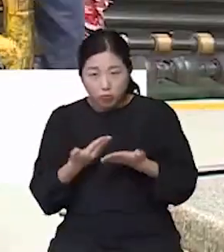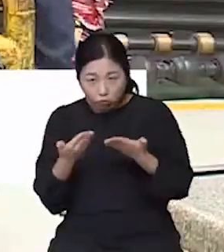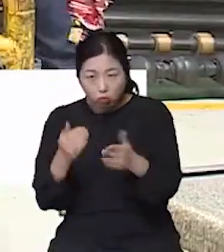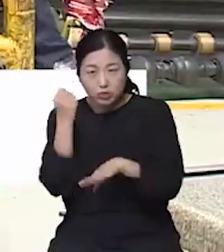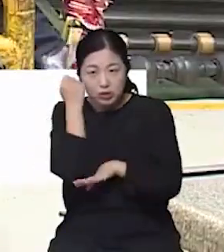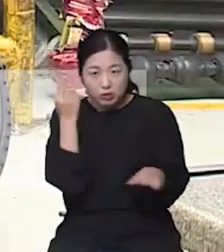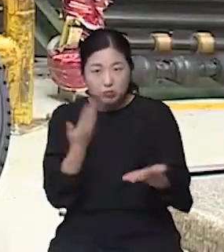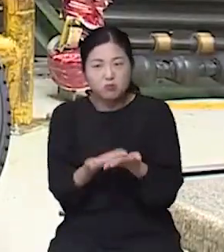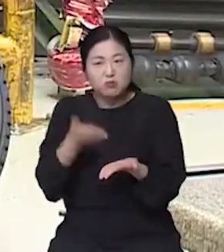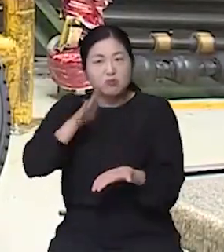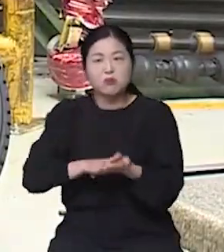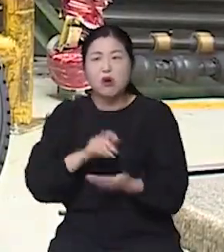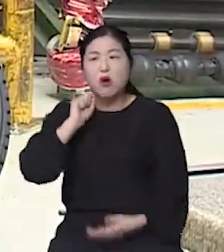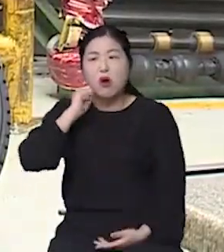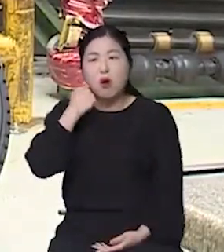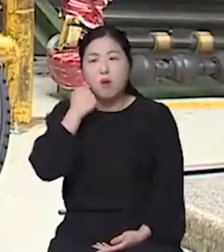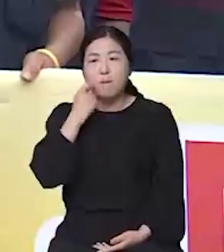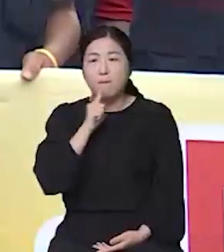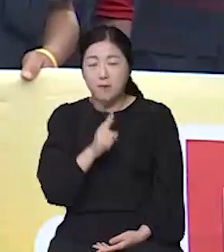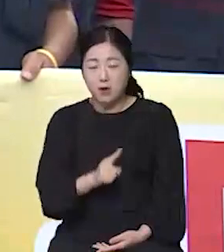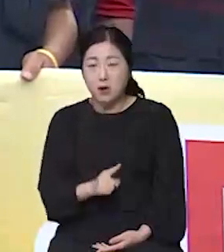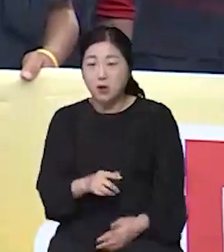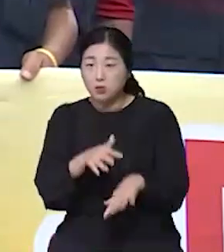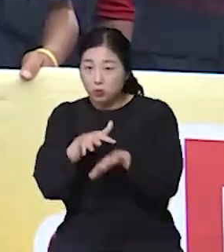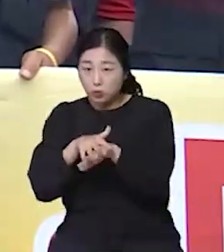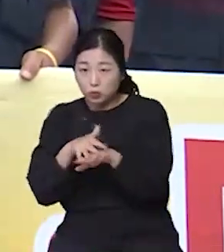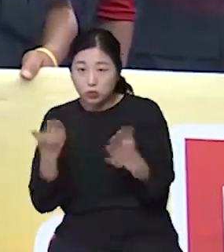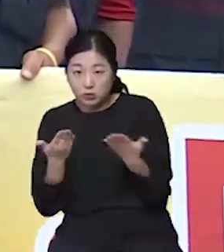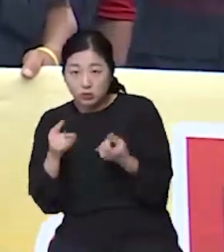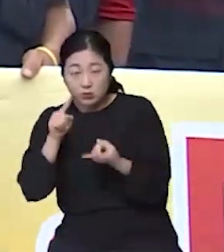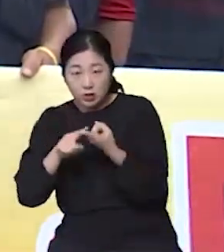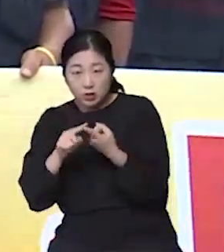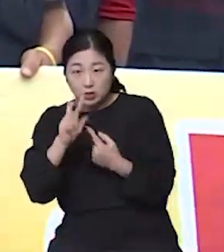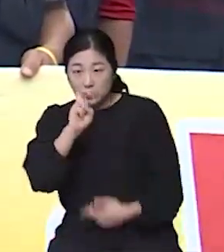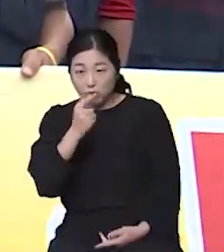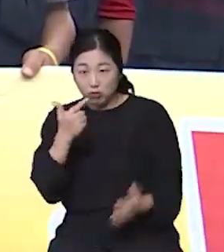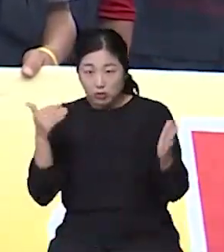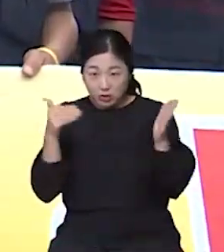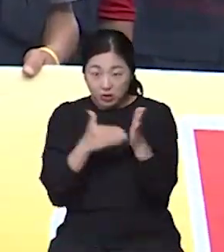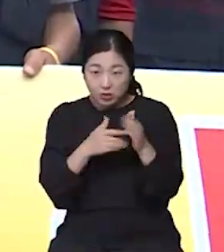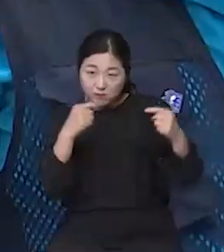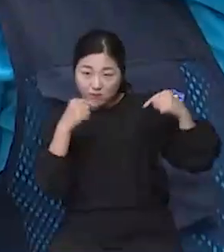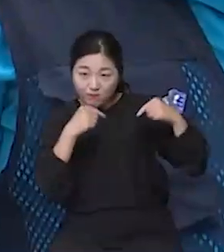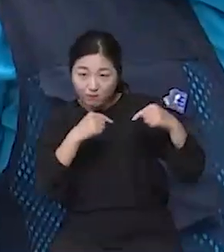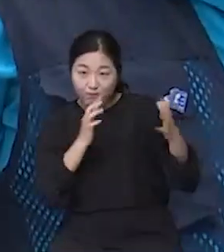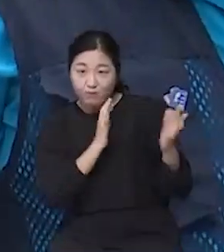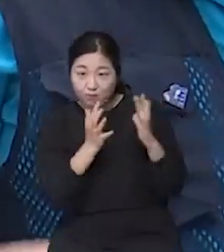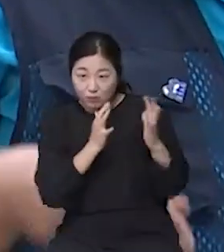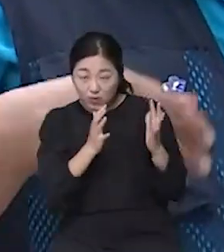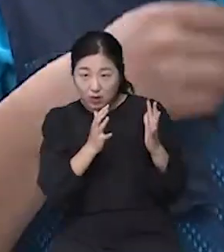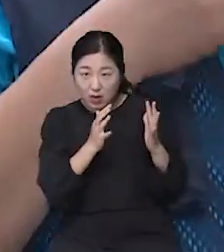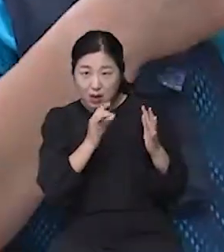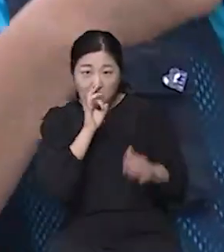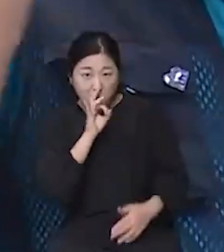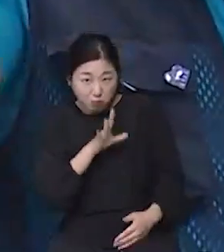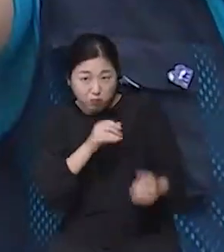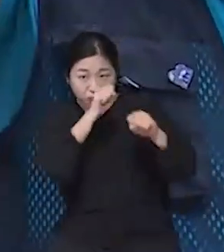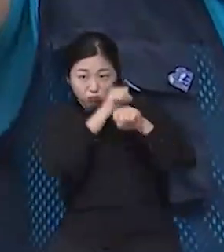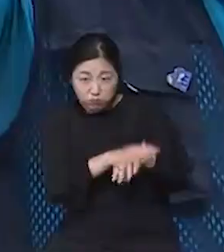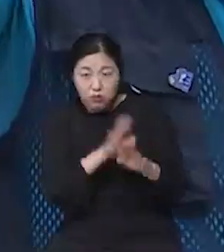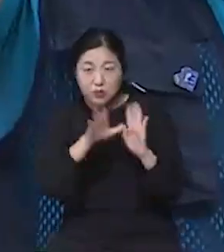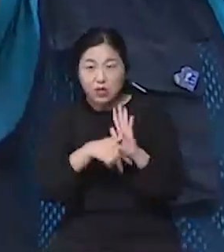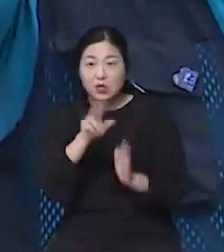재설정이 불가하다는 입장입니다. 노조는 오는 26일까지 쟁의 조정 기간을 이어가고 교섭 불발 시 파업은